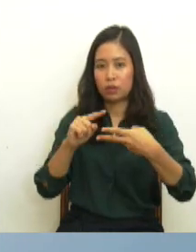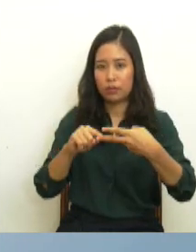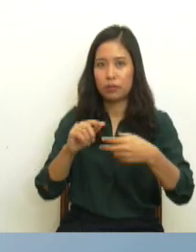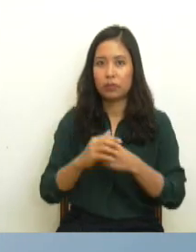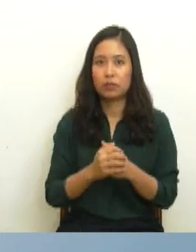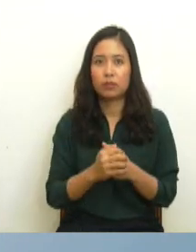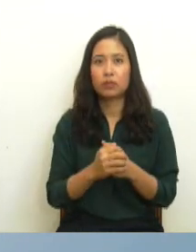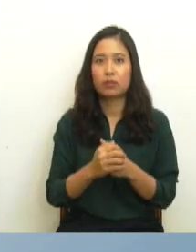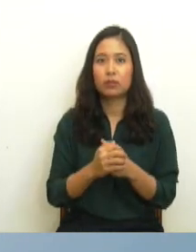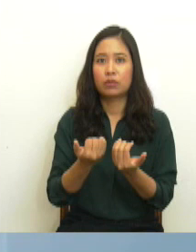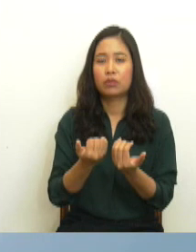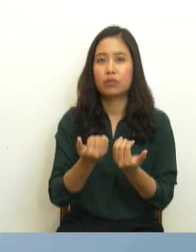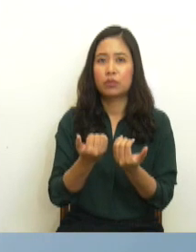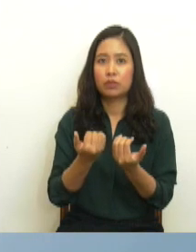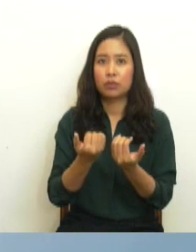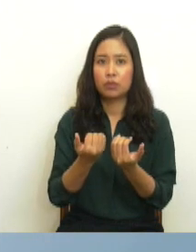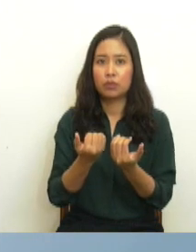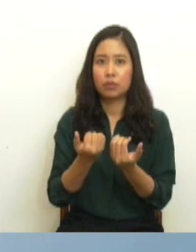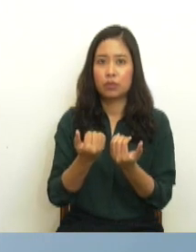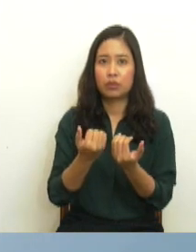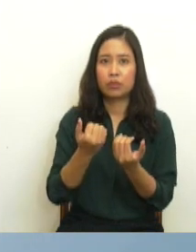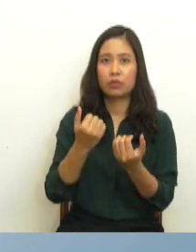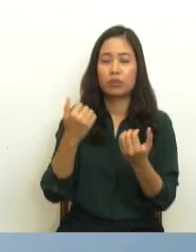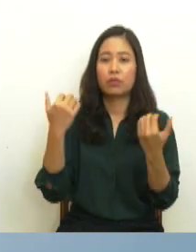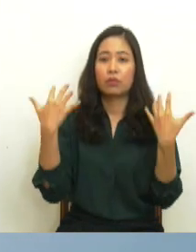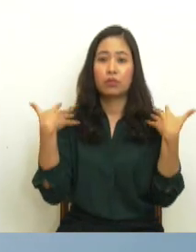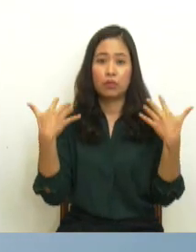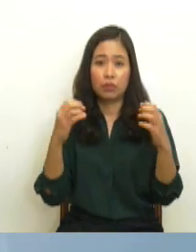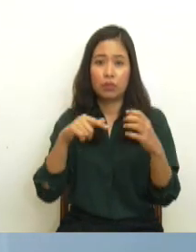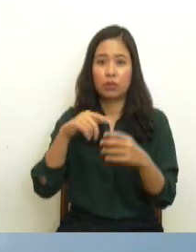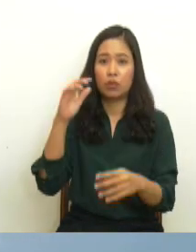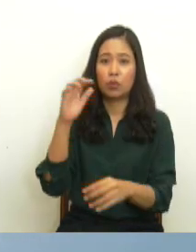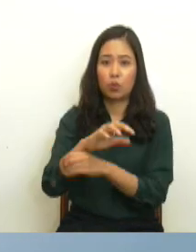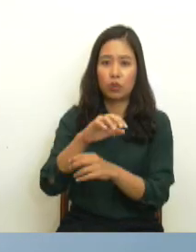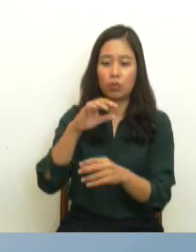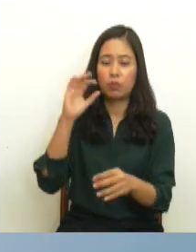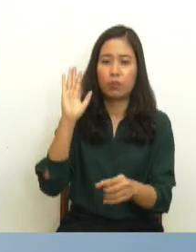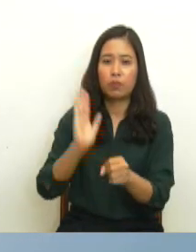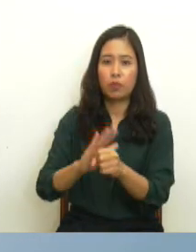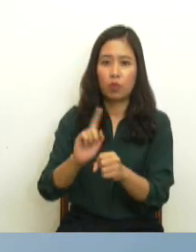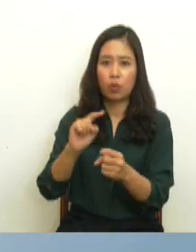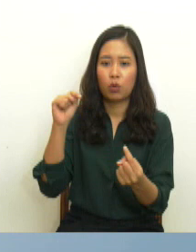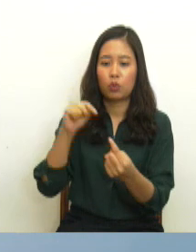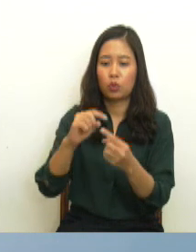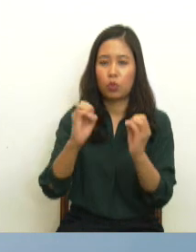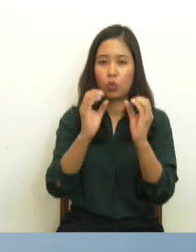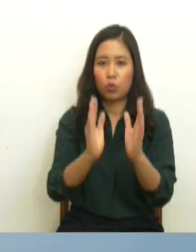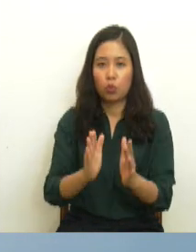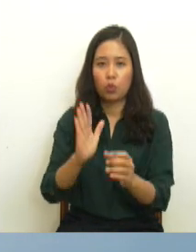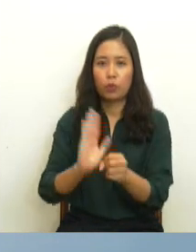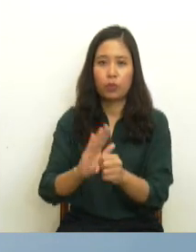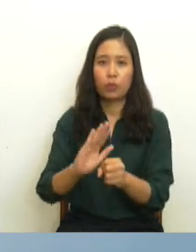ราชการไม่มีต้นทุนเพียงพอในการที่จะกระจายครูให้คบกับทุกของเรียน